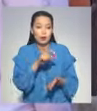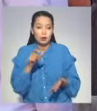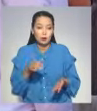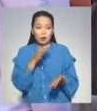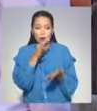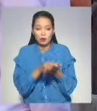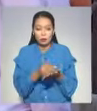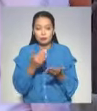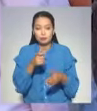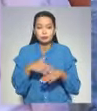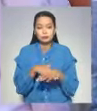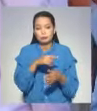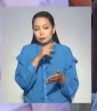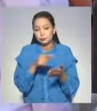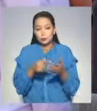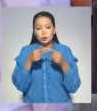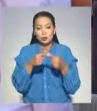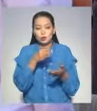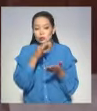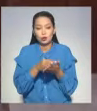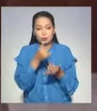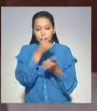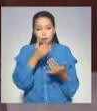жауаптан жалтарып, тұрғындардың сауалына нақты жауап бере алмады.